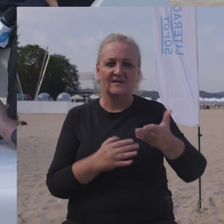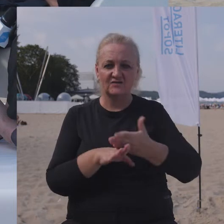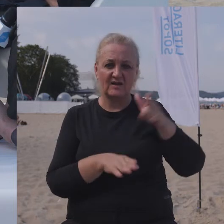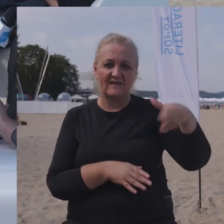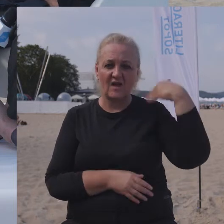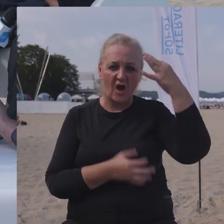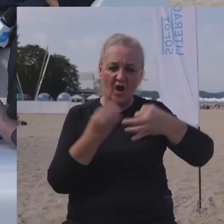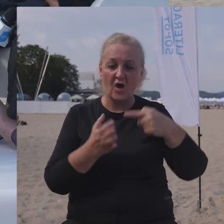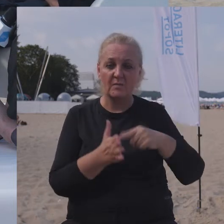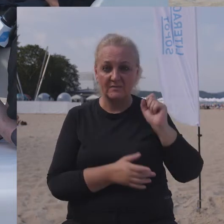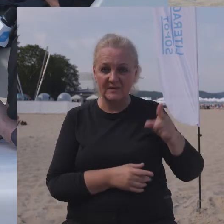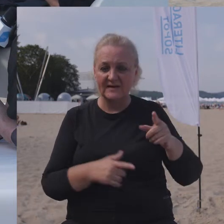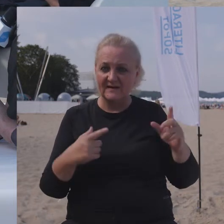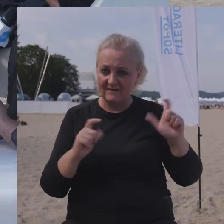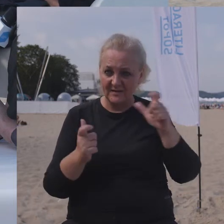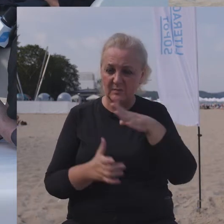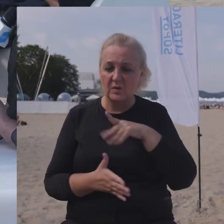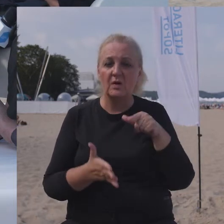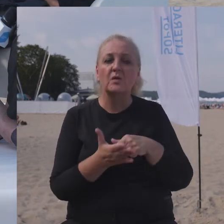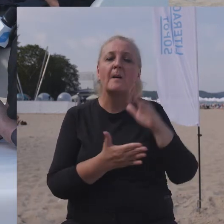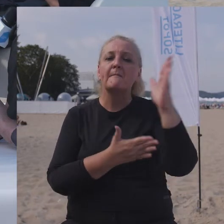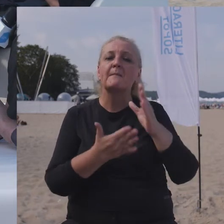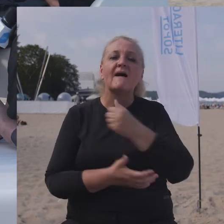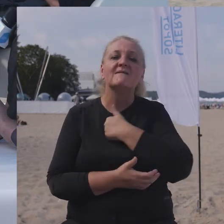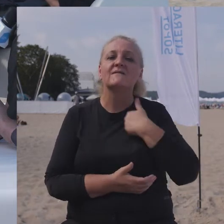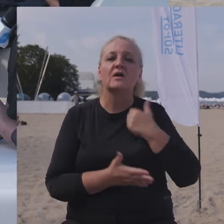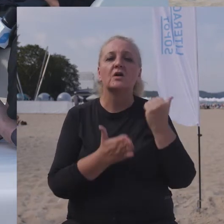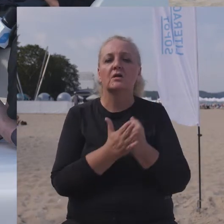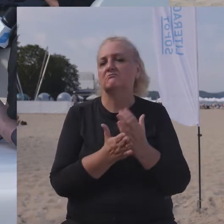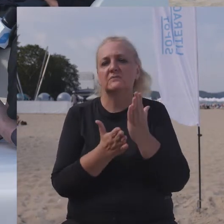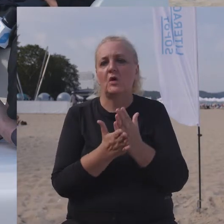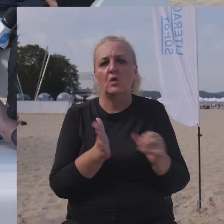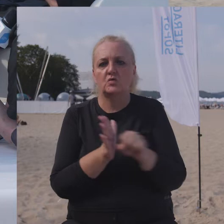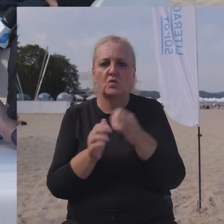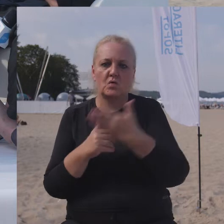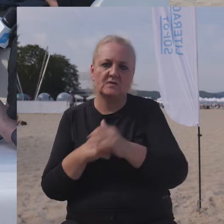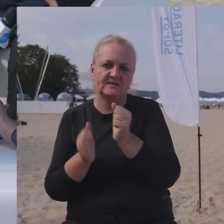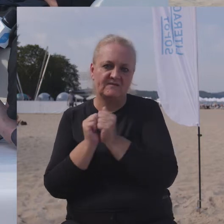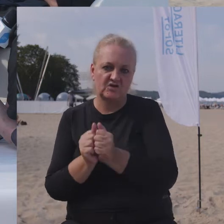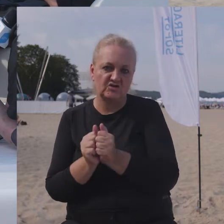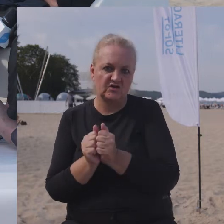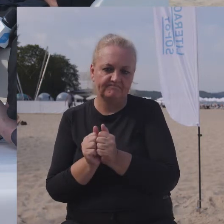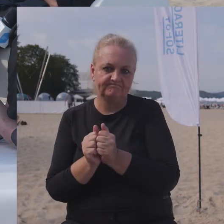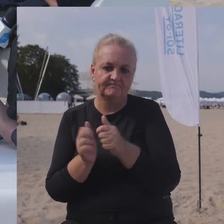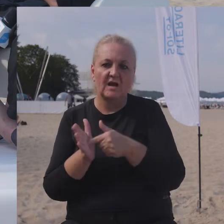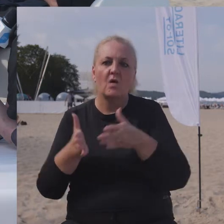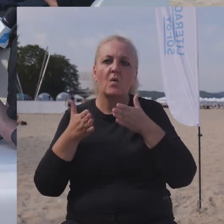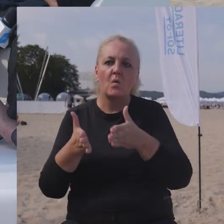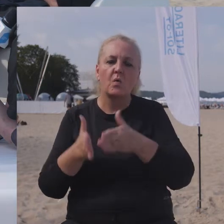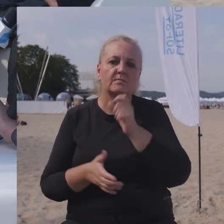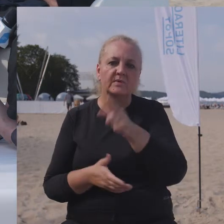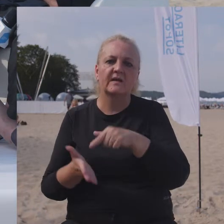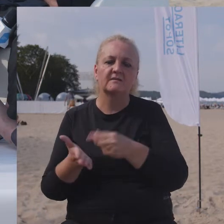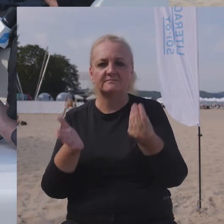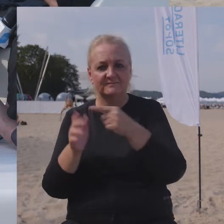wymieniony, w którym rzecz się dzieje, jest na mapie Warszawy tylko do końca września. Po prostu na ulicy, na której się